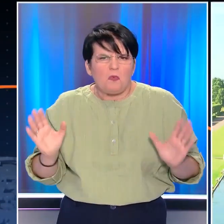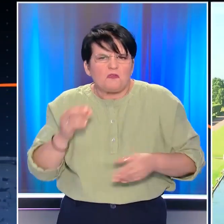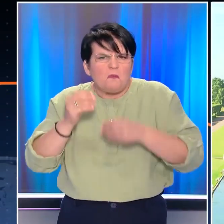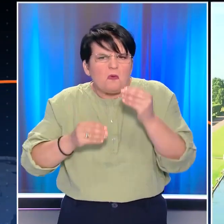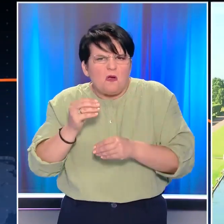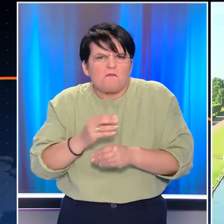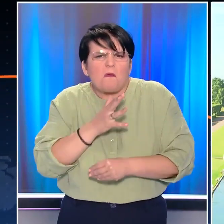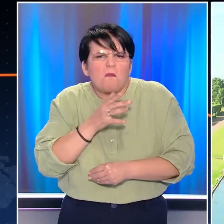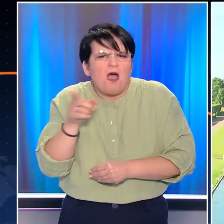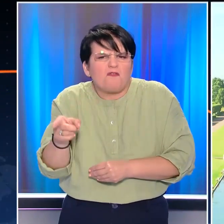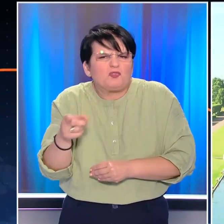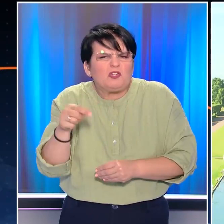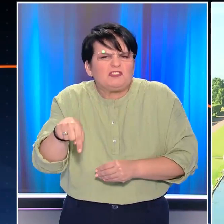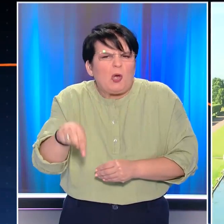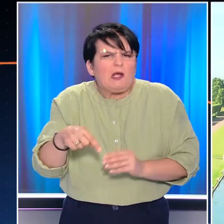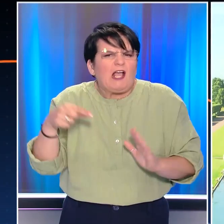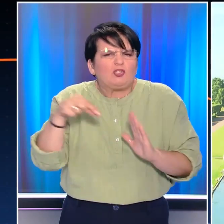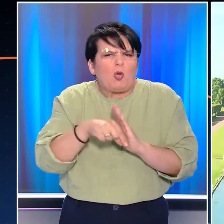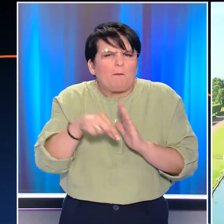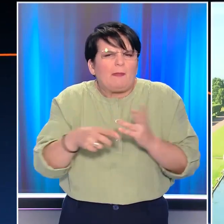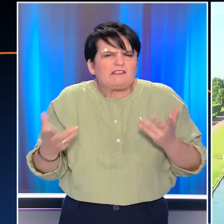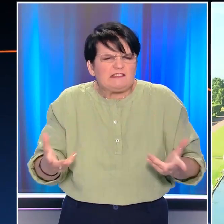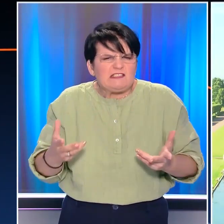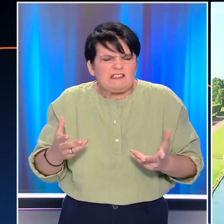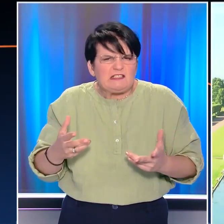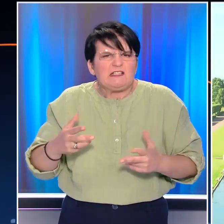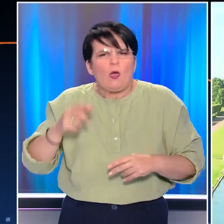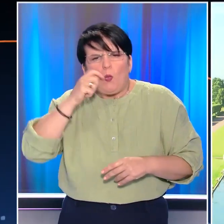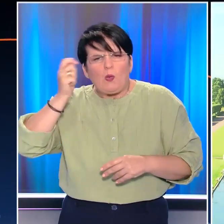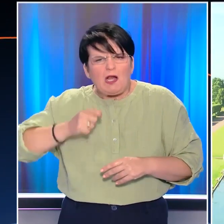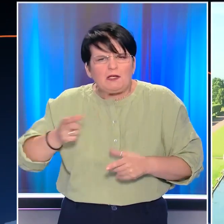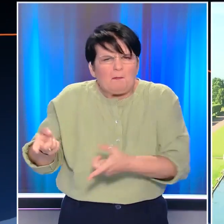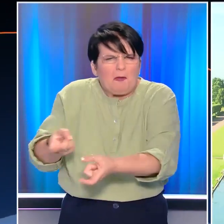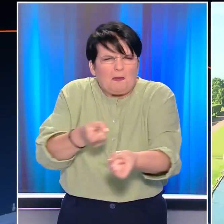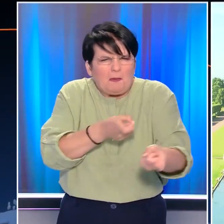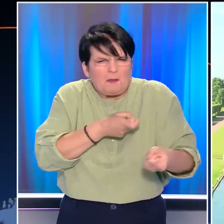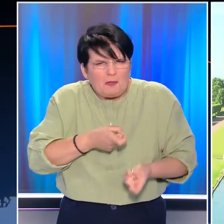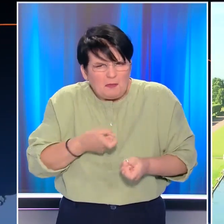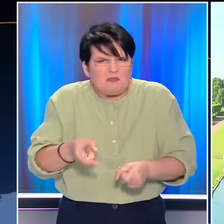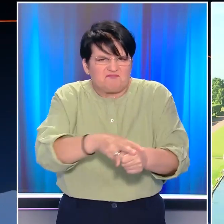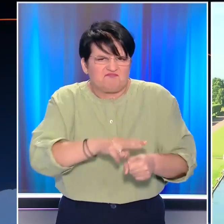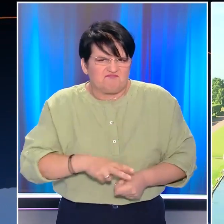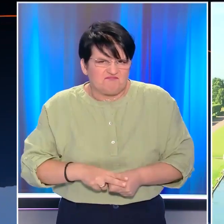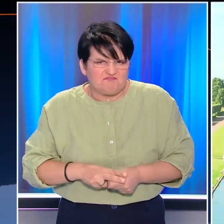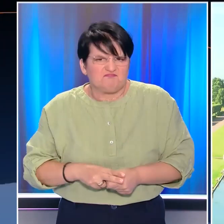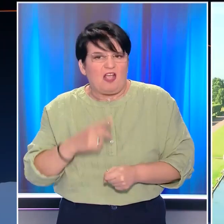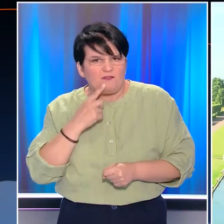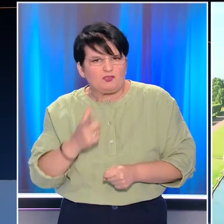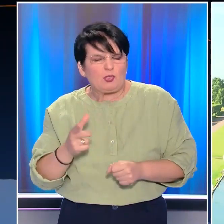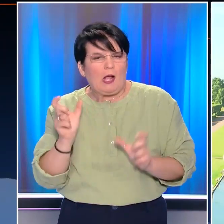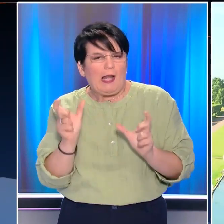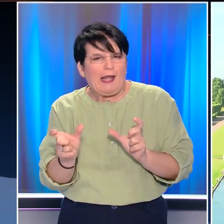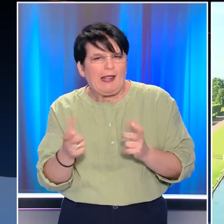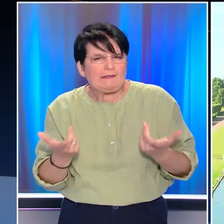тому, что происходит сегодня на Донбассе с целью защиты его жителей от геноцида. А действиям киевского